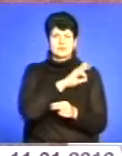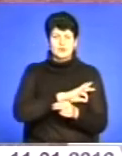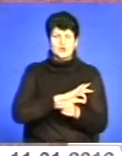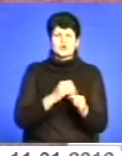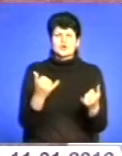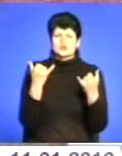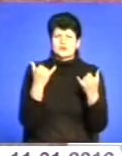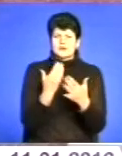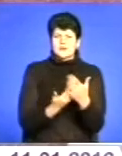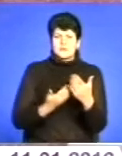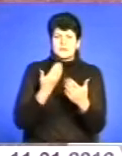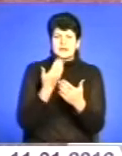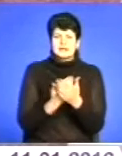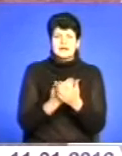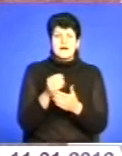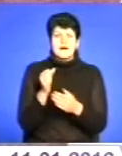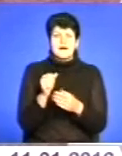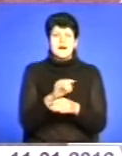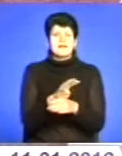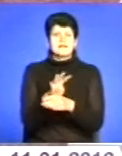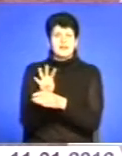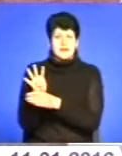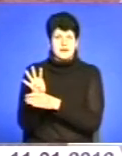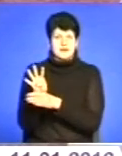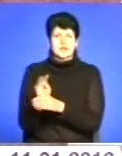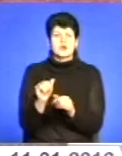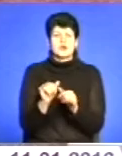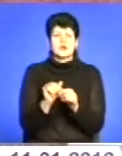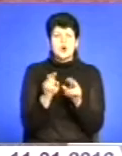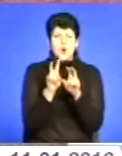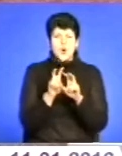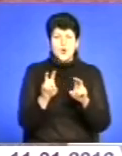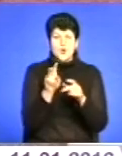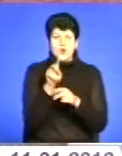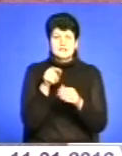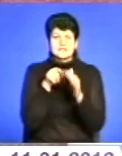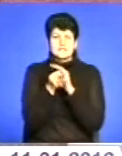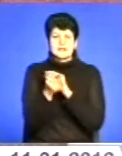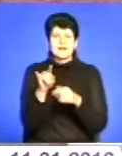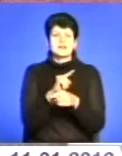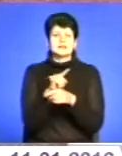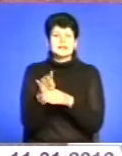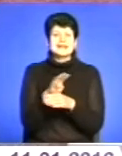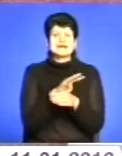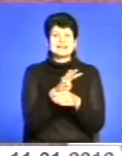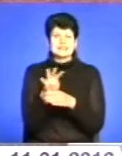зразків артилерії та розвідки артилерійської. І